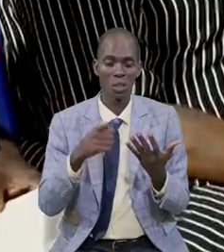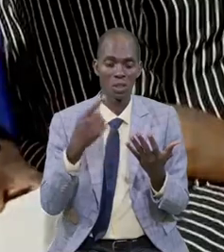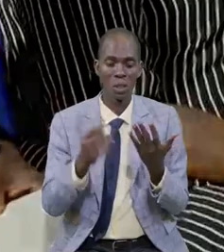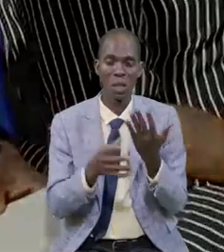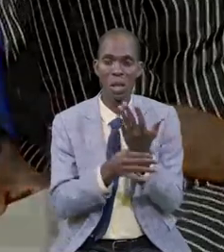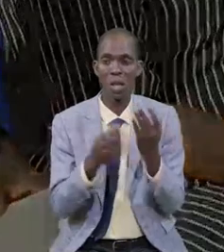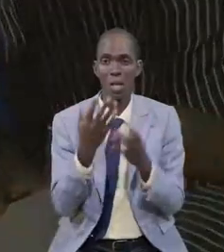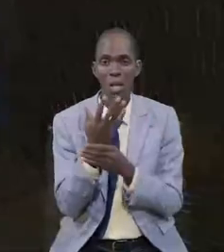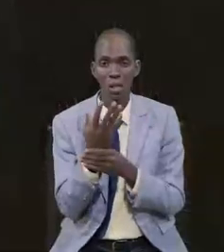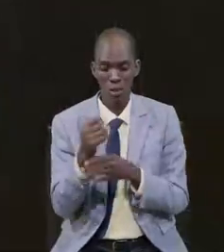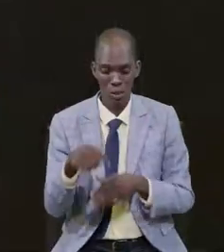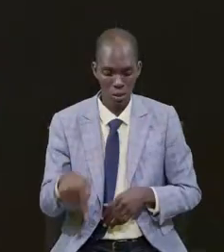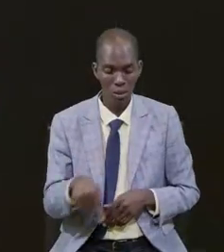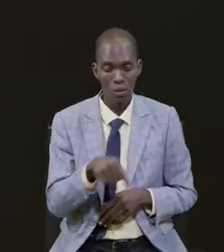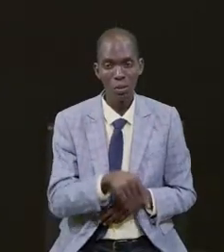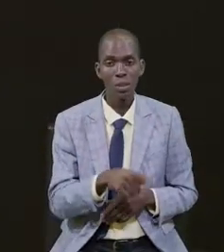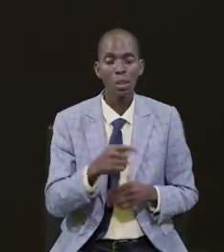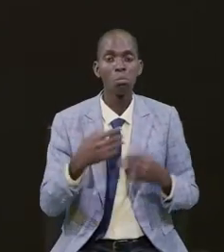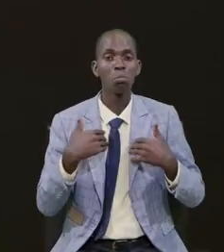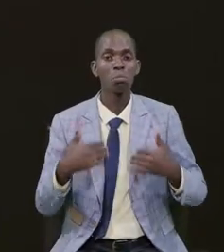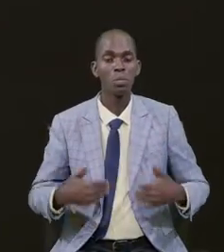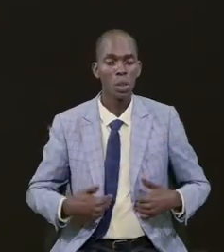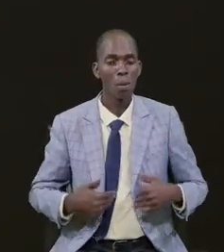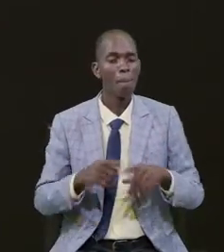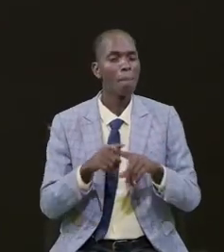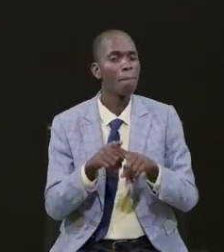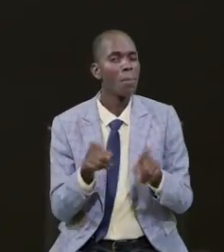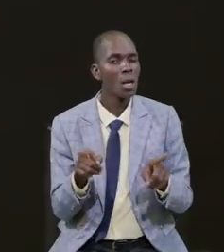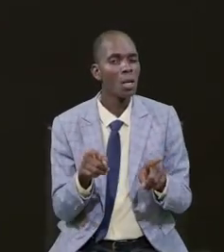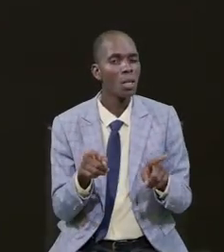mains, les pieds, le corps, mais